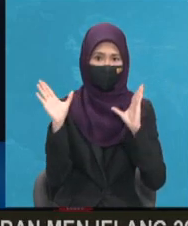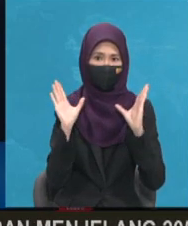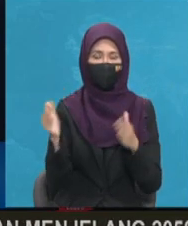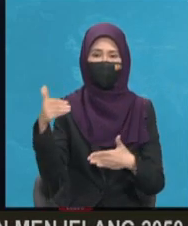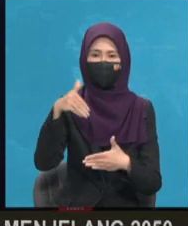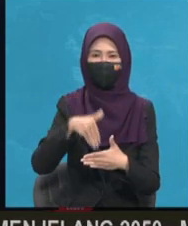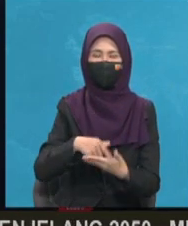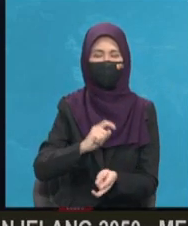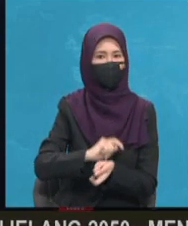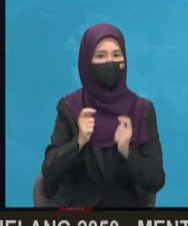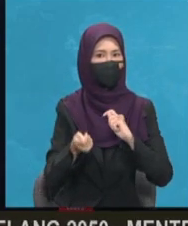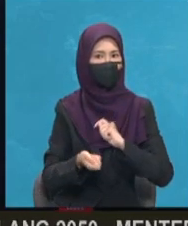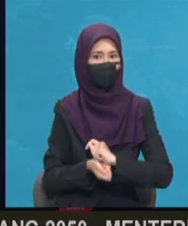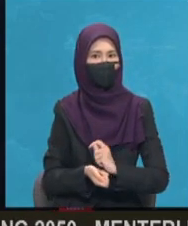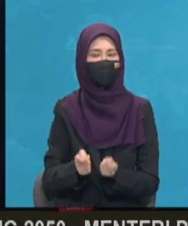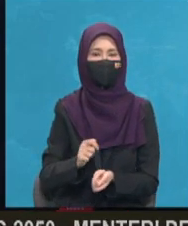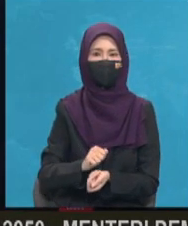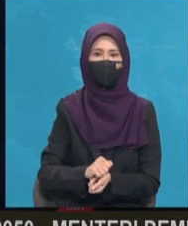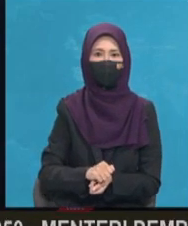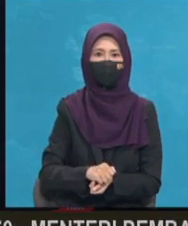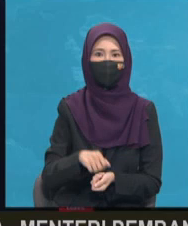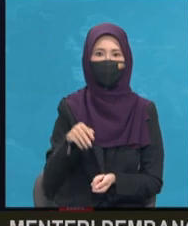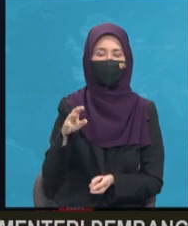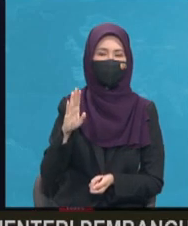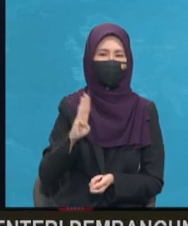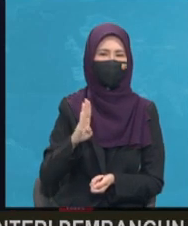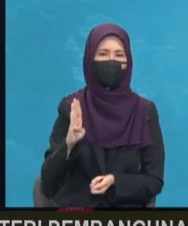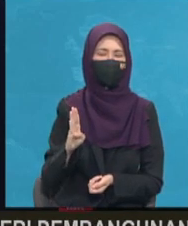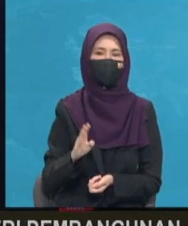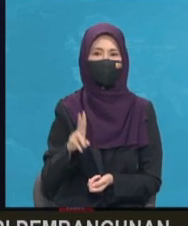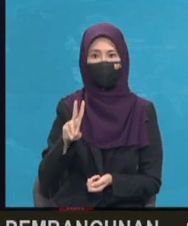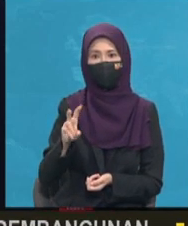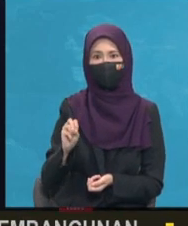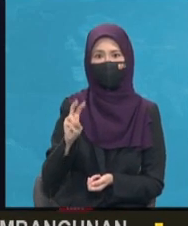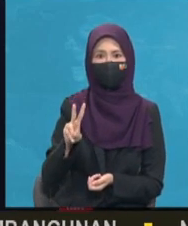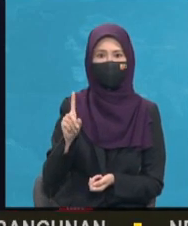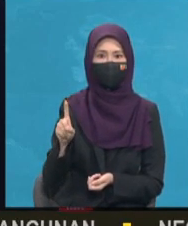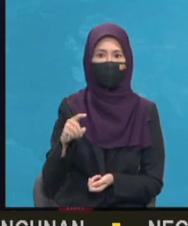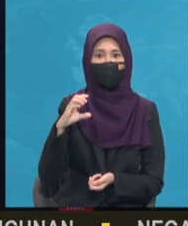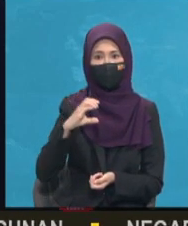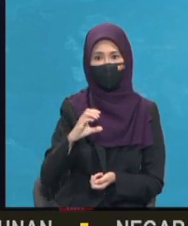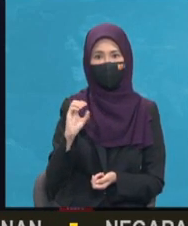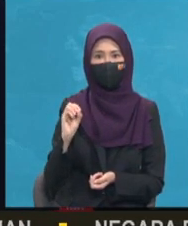dalam persidangan perubahan iklim pertumbuhan pangsa bank sebesar itu 2021 seob